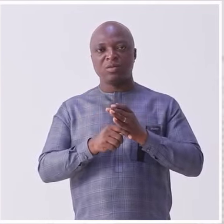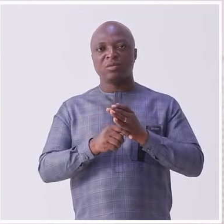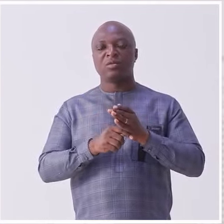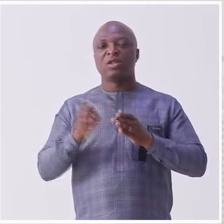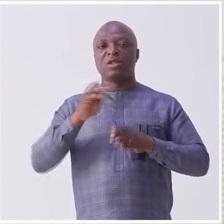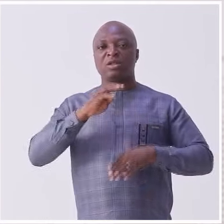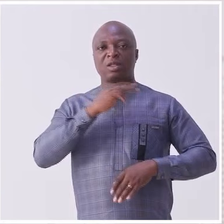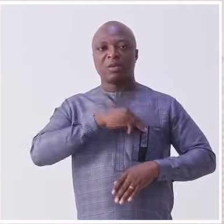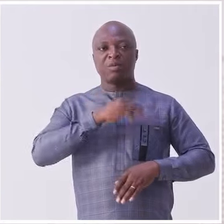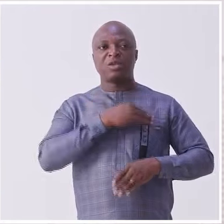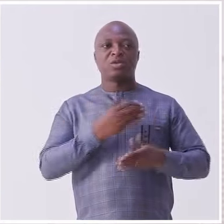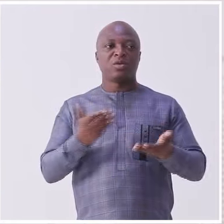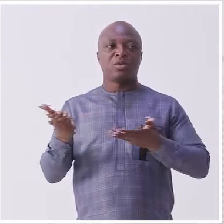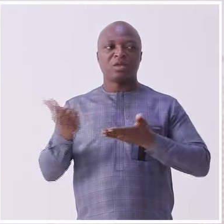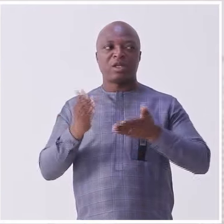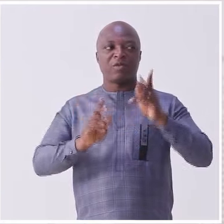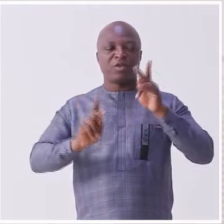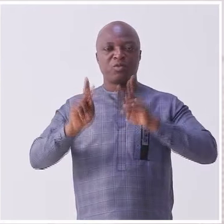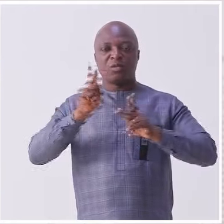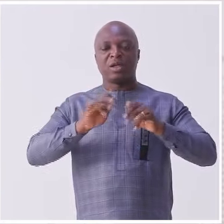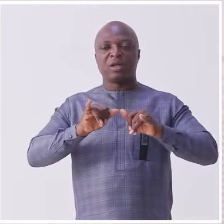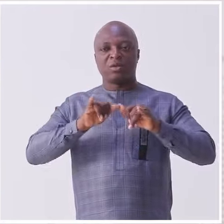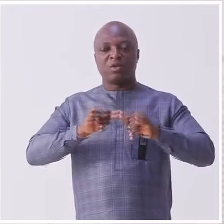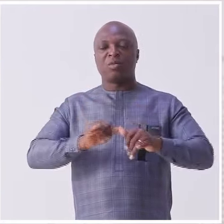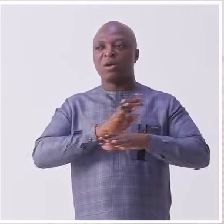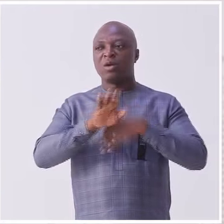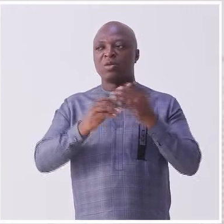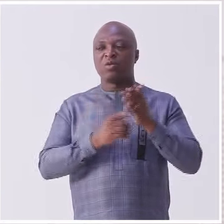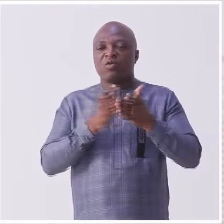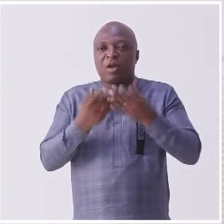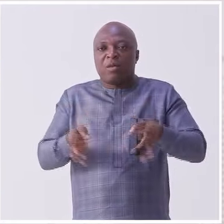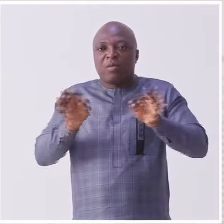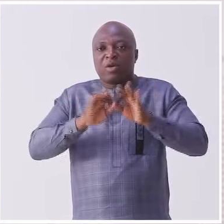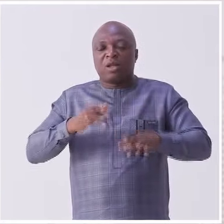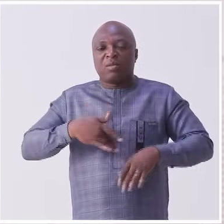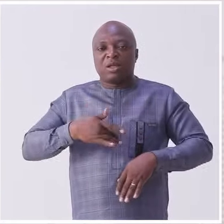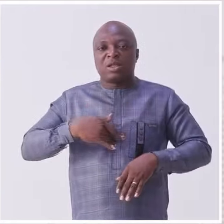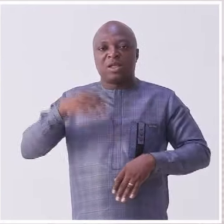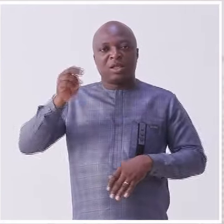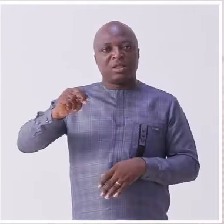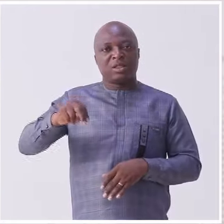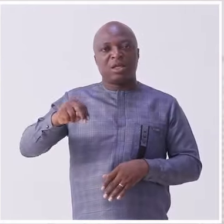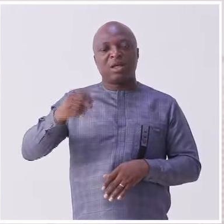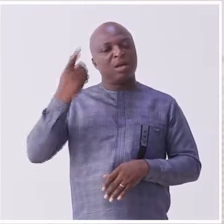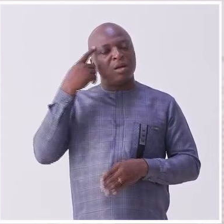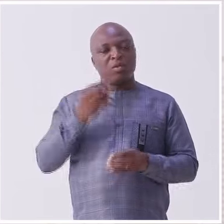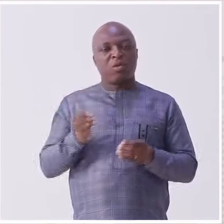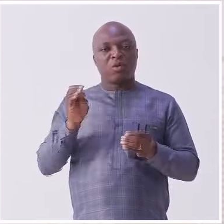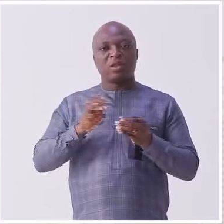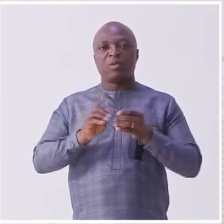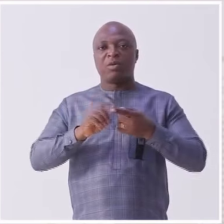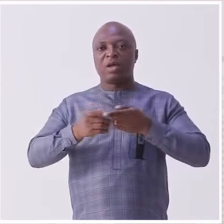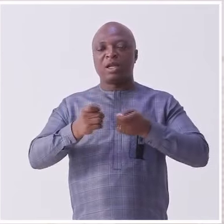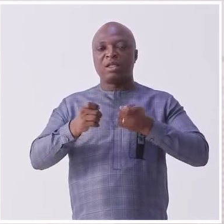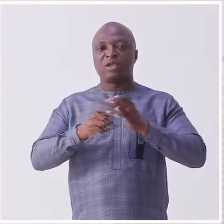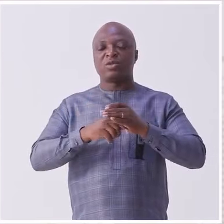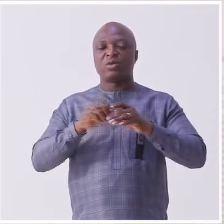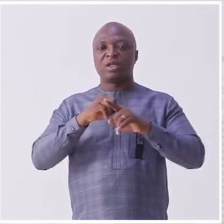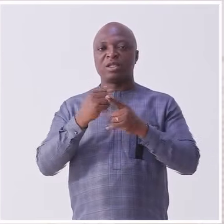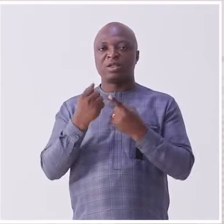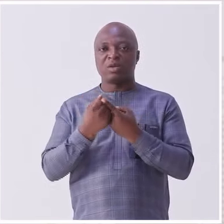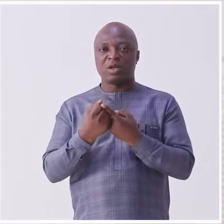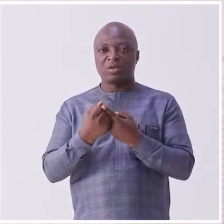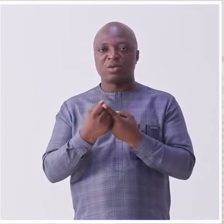Sa mission de service public demeure toutefois pertinente et nécessaire pour contribuer à la gestion des